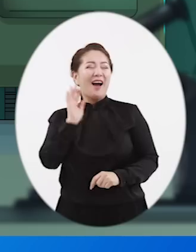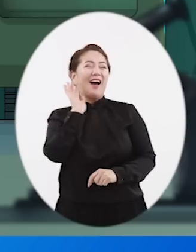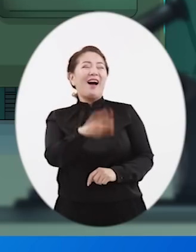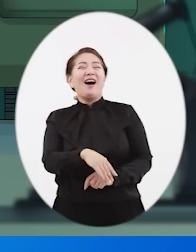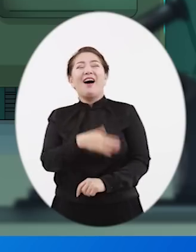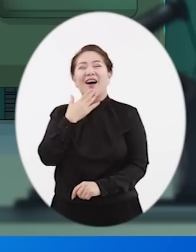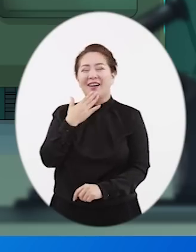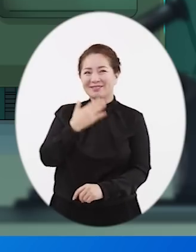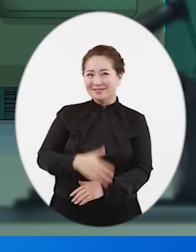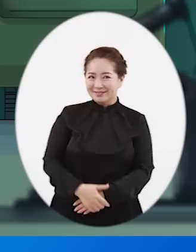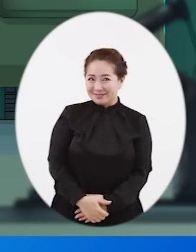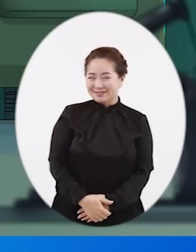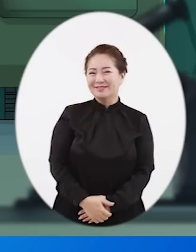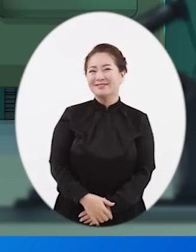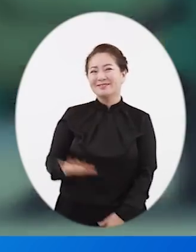аа.